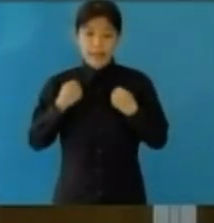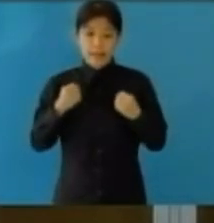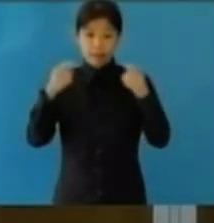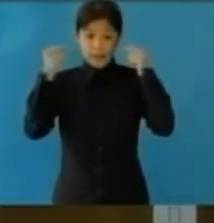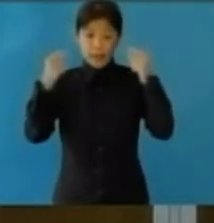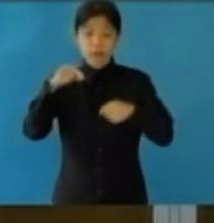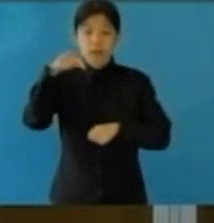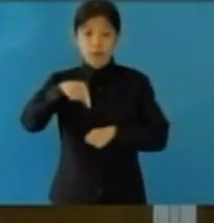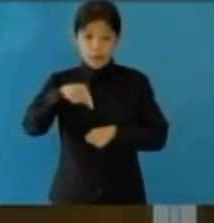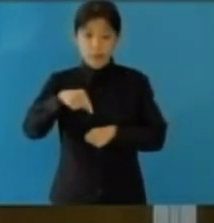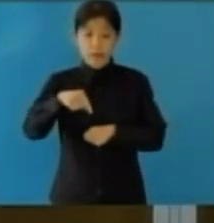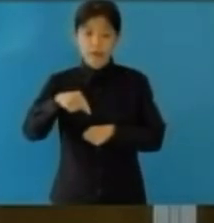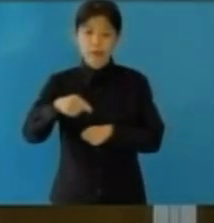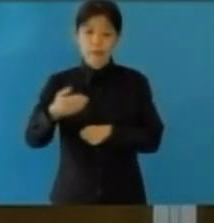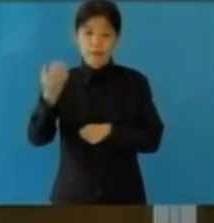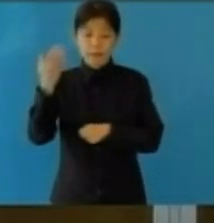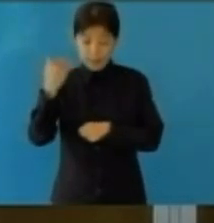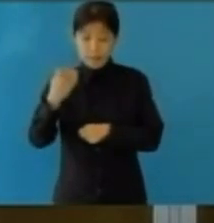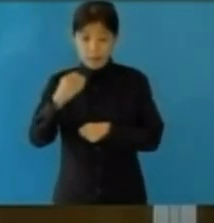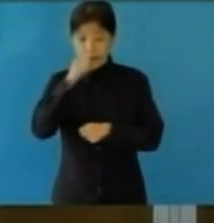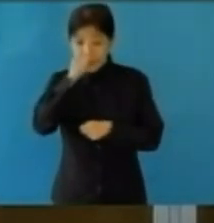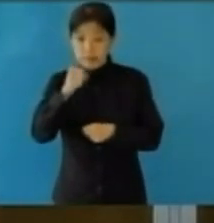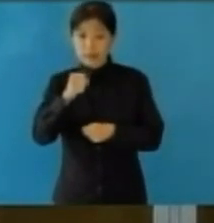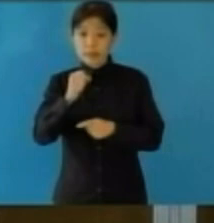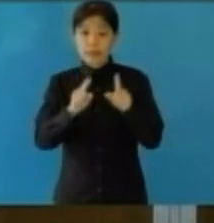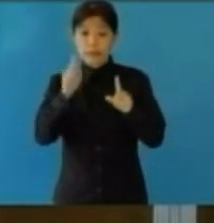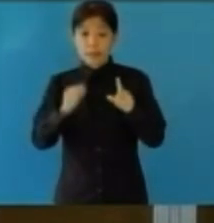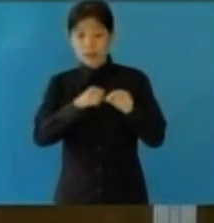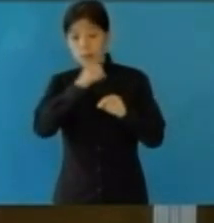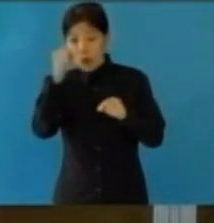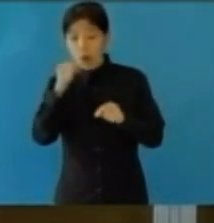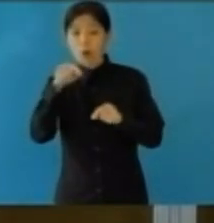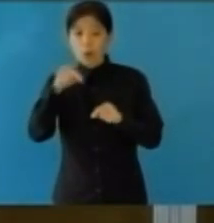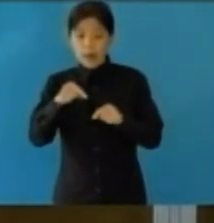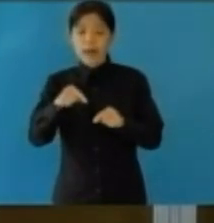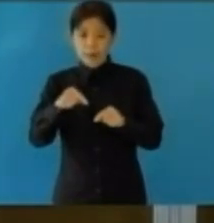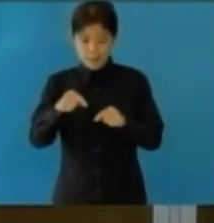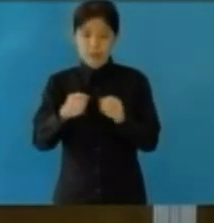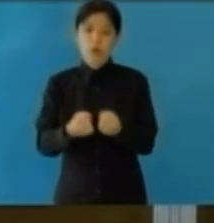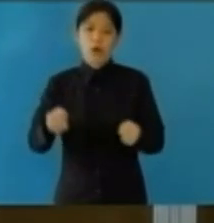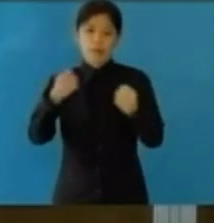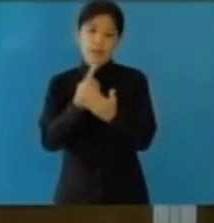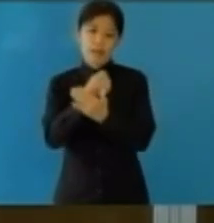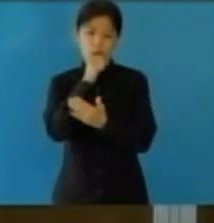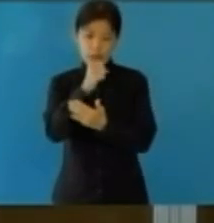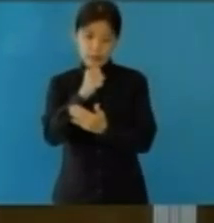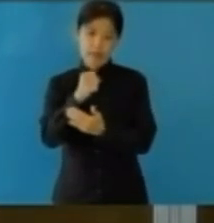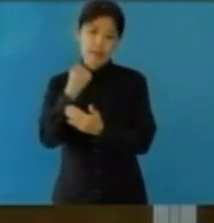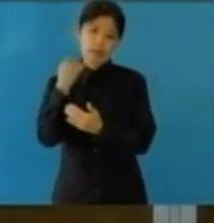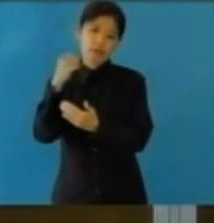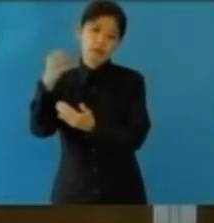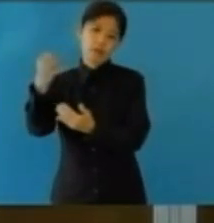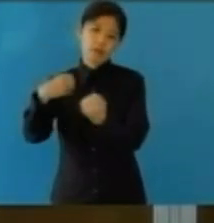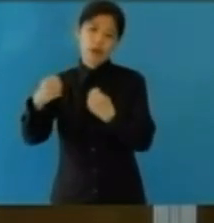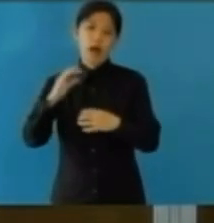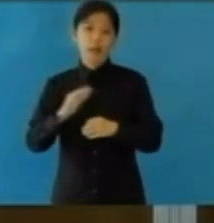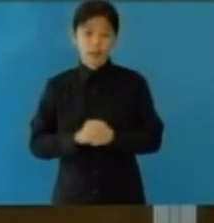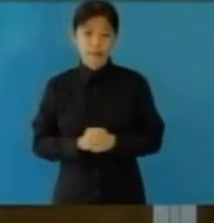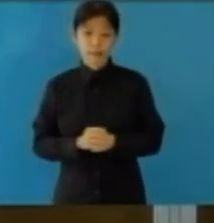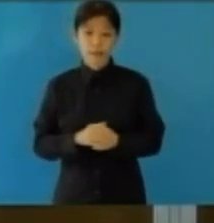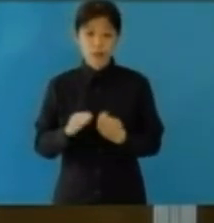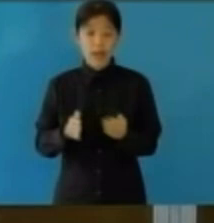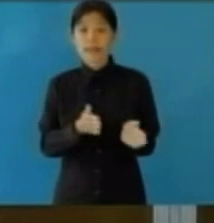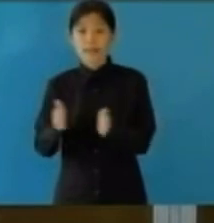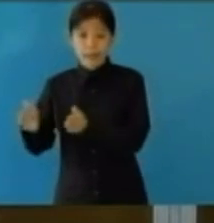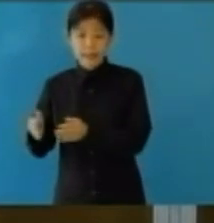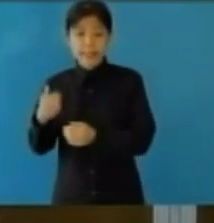で、好成績を収めることができたのも、オイドンカップを理由に挙げていらっしゃいます。またちょっとオイドンカップとは外れますけど、今年の夏